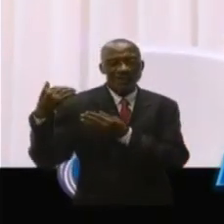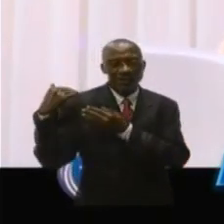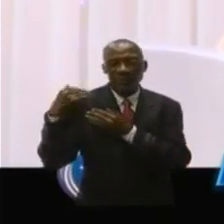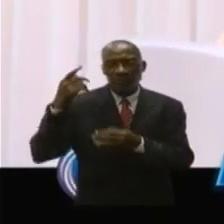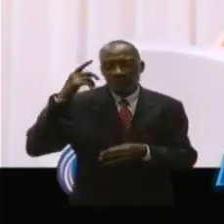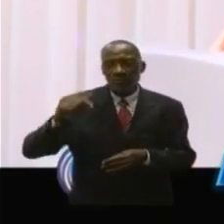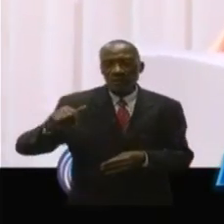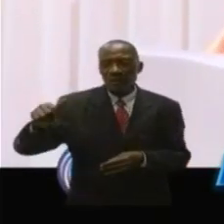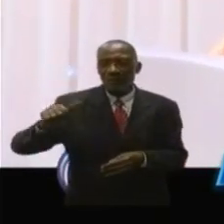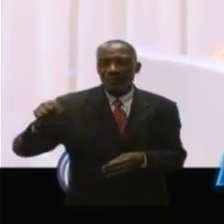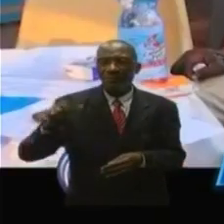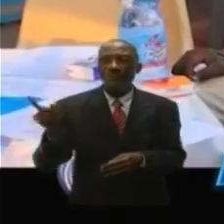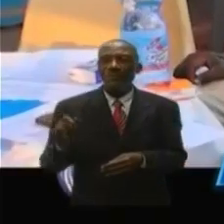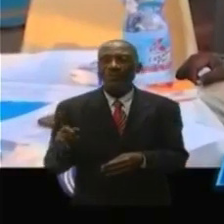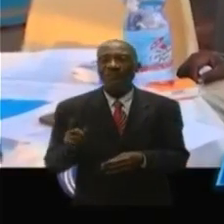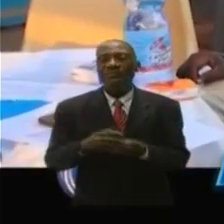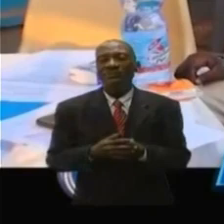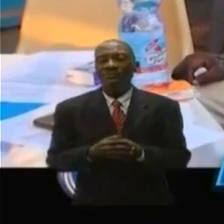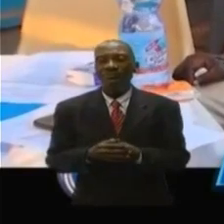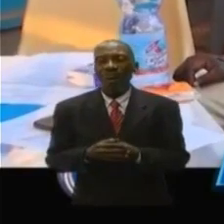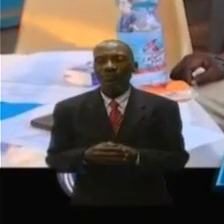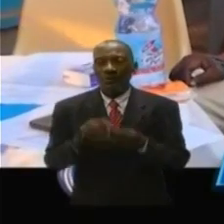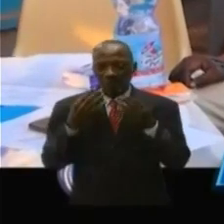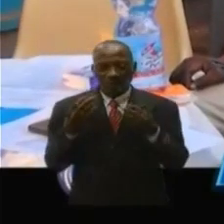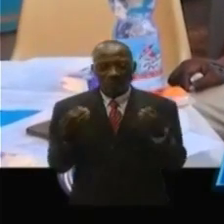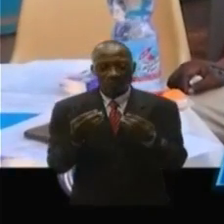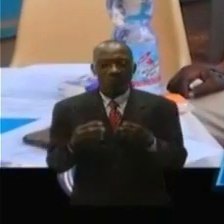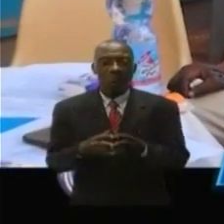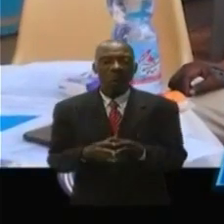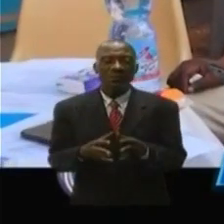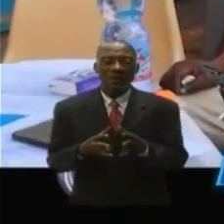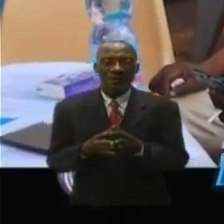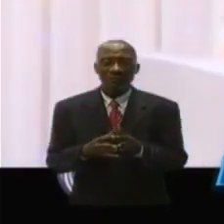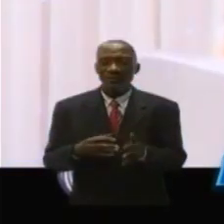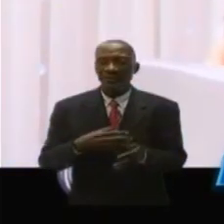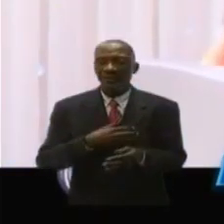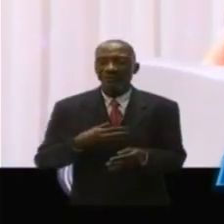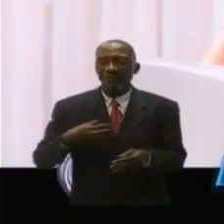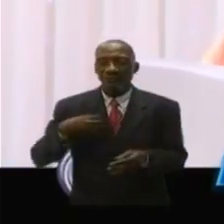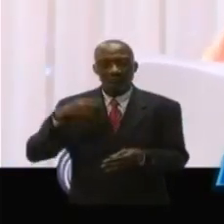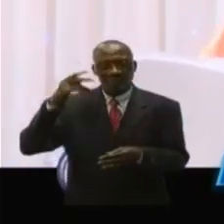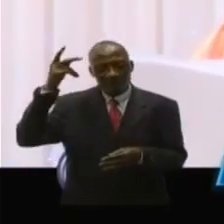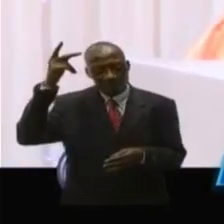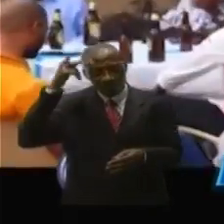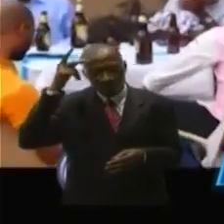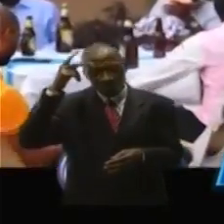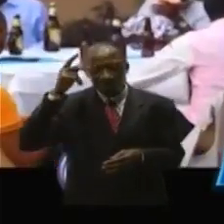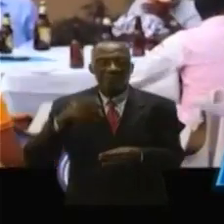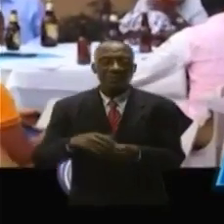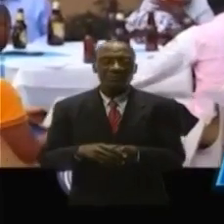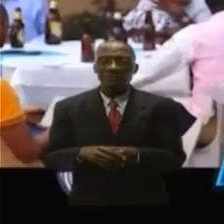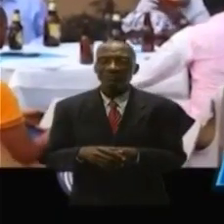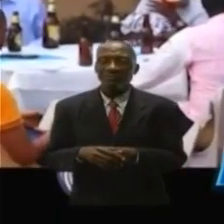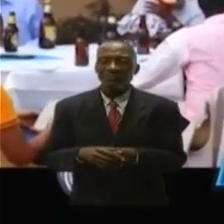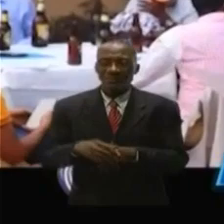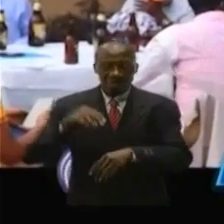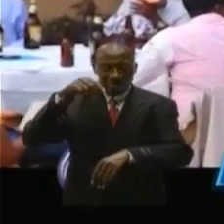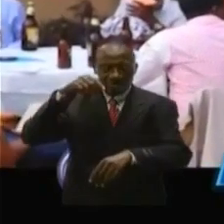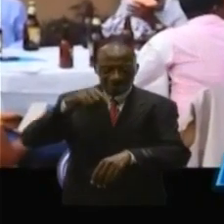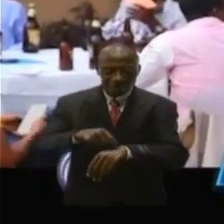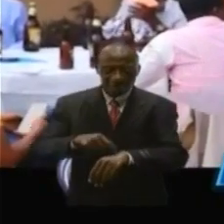nécessité d'accompagner les femmes politiques, ambitieuses surtout, pendant la période post-électorale